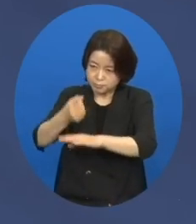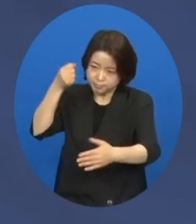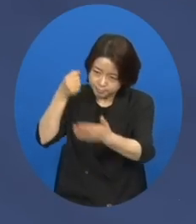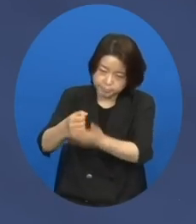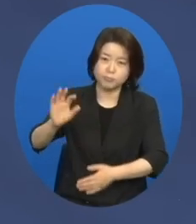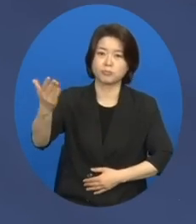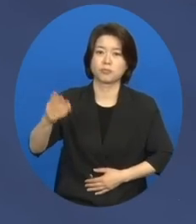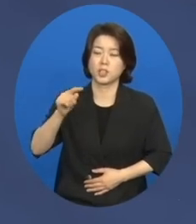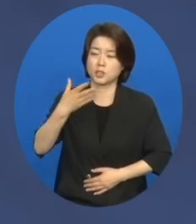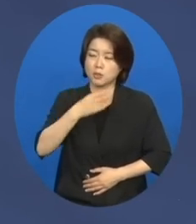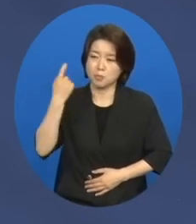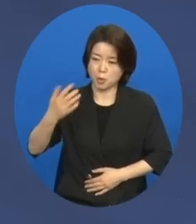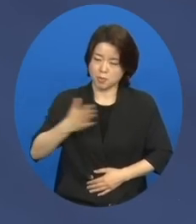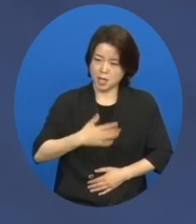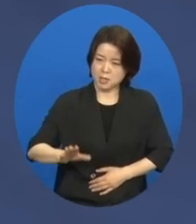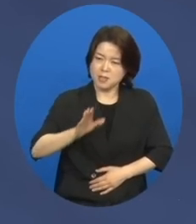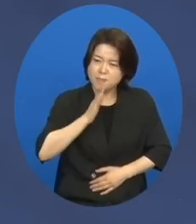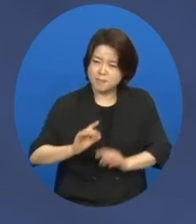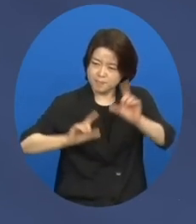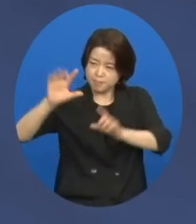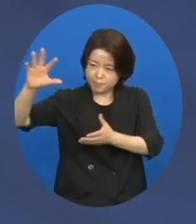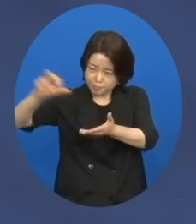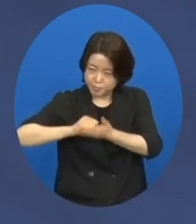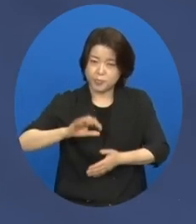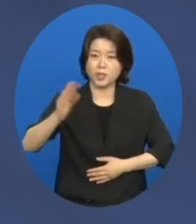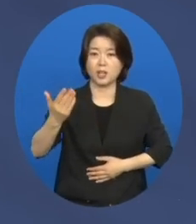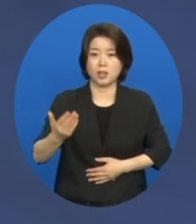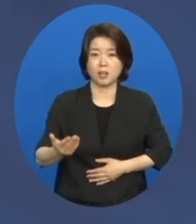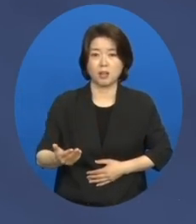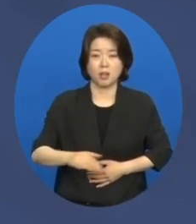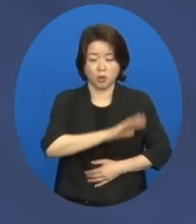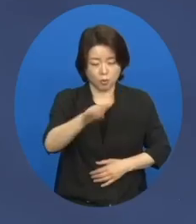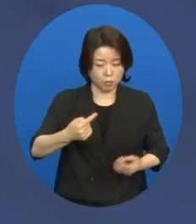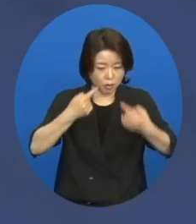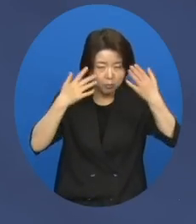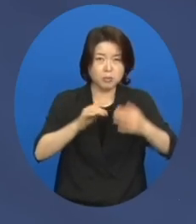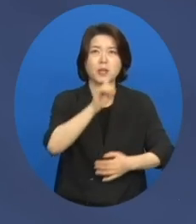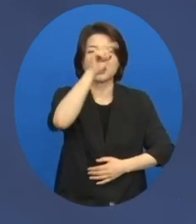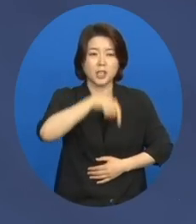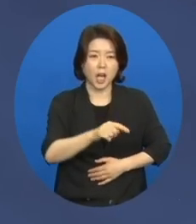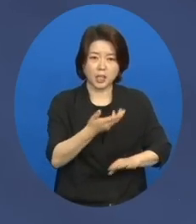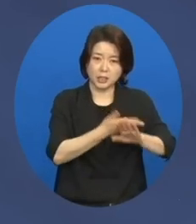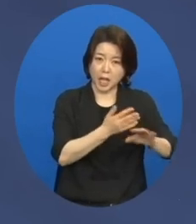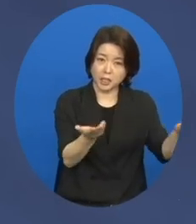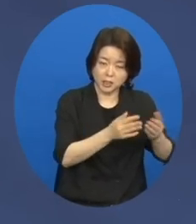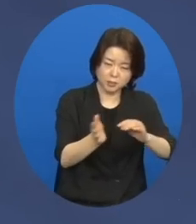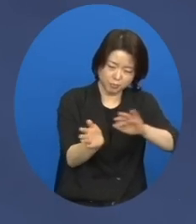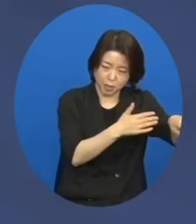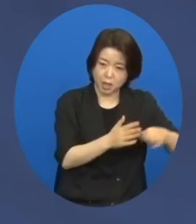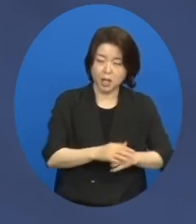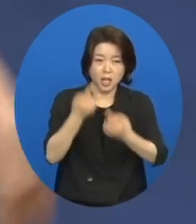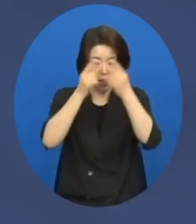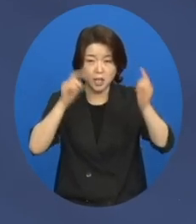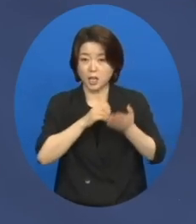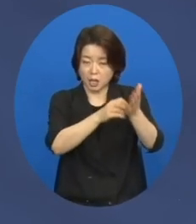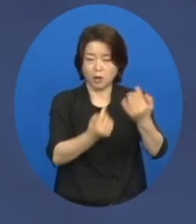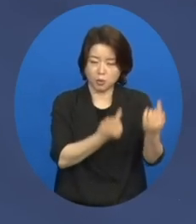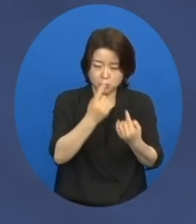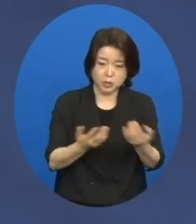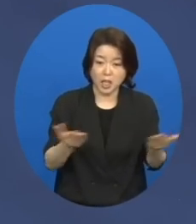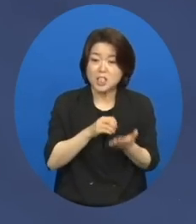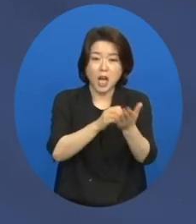그 복음이 나에게 실제가 되는 일을 우리가 분명 천하의 어떤 일보다 대학 들어가는 일보다 취직하는